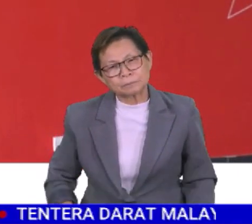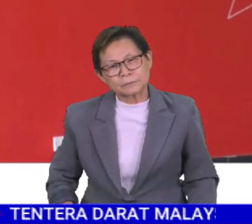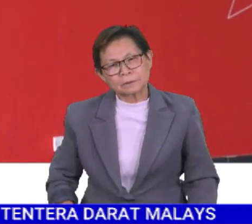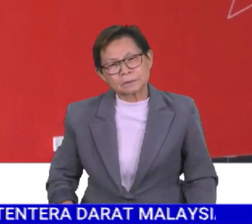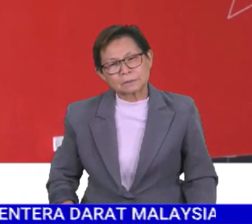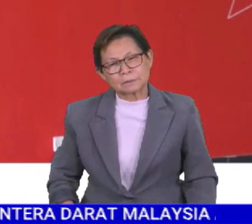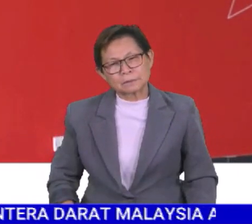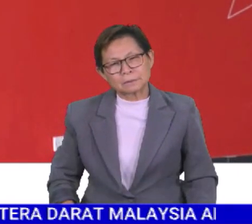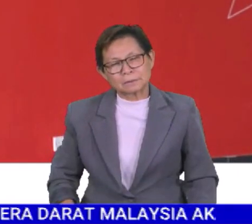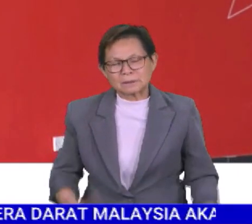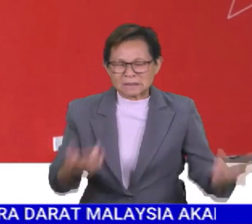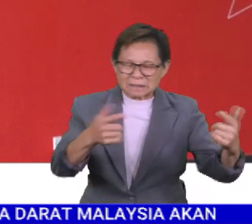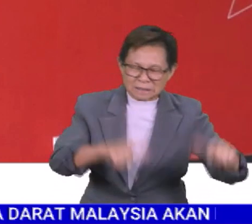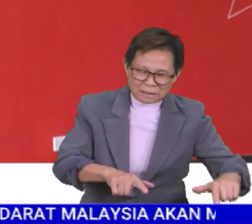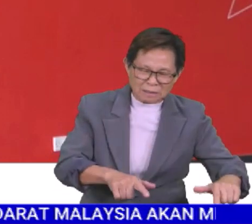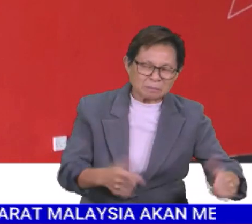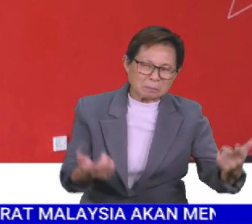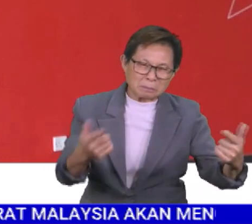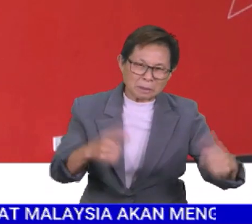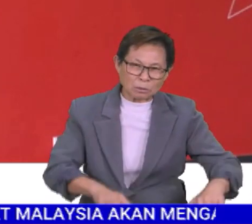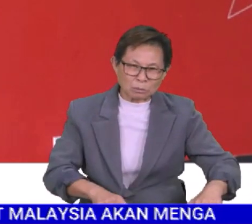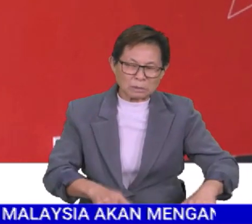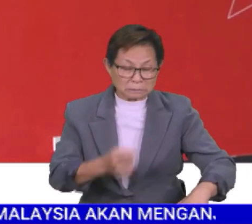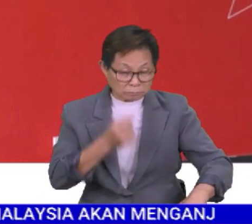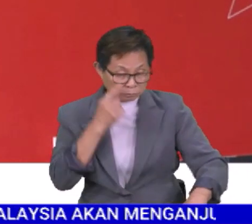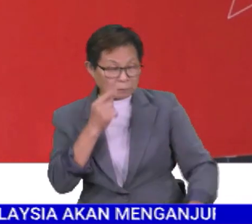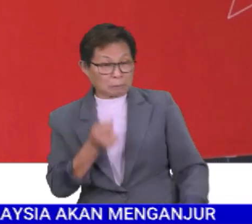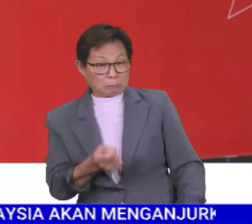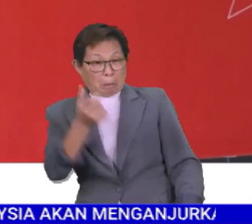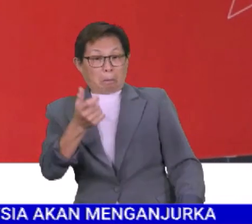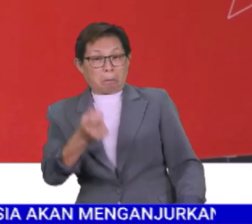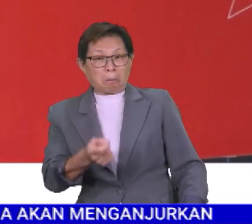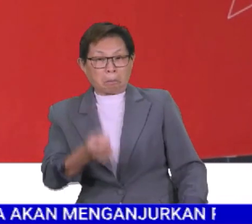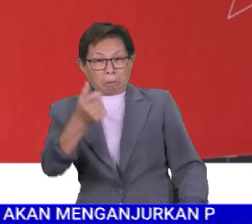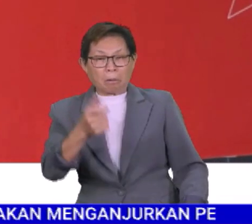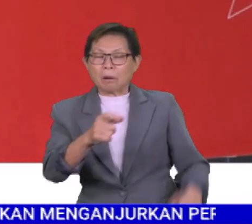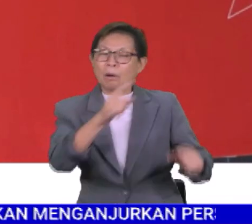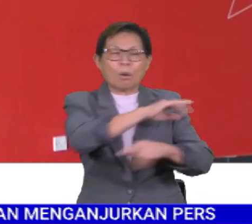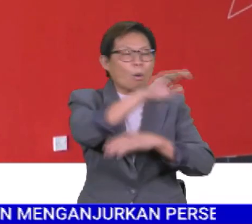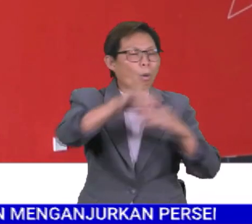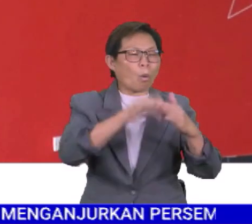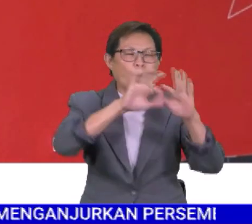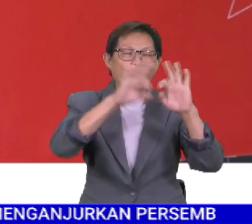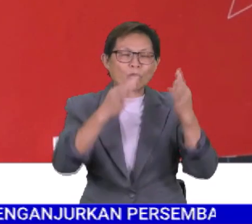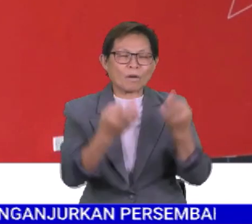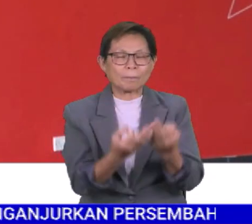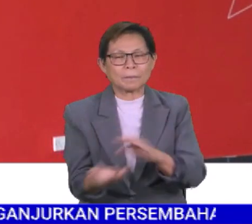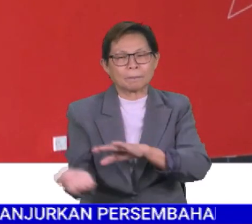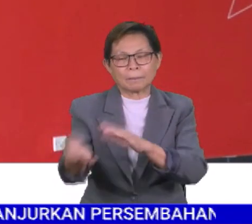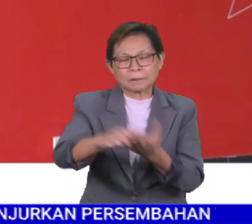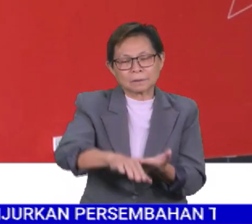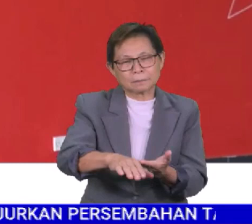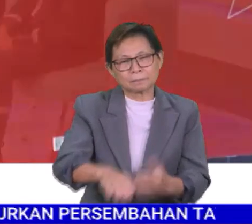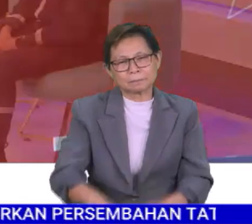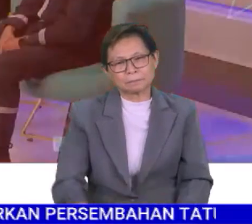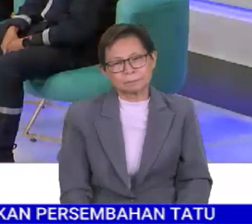So kejadian tu berlaku dalam sekali mata, so diorang satu family